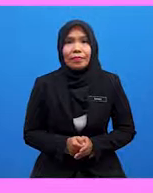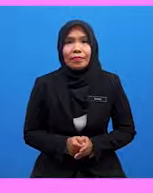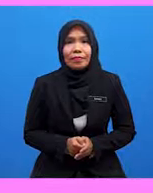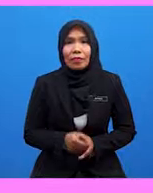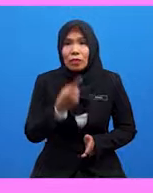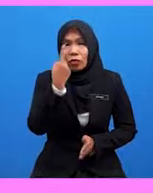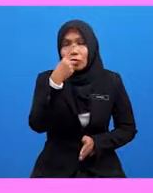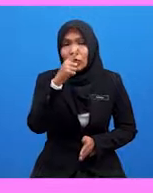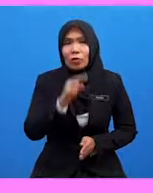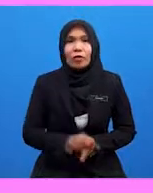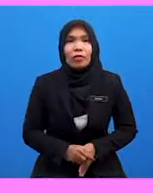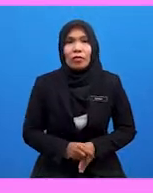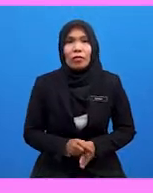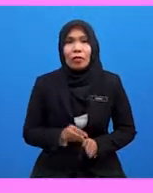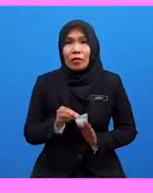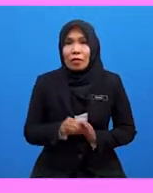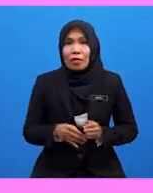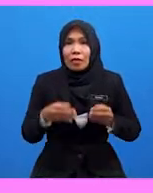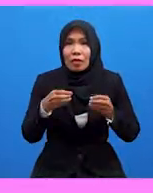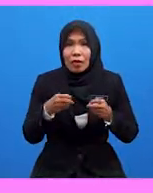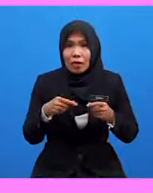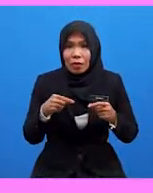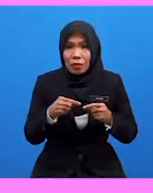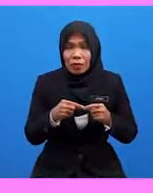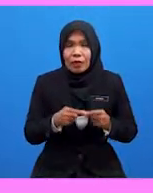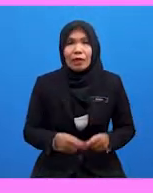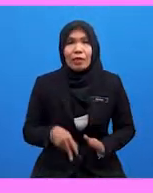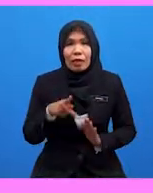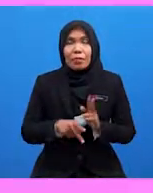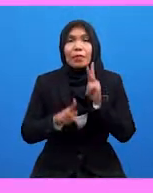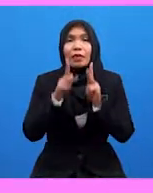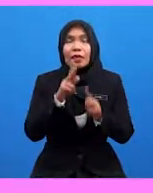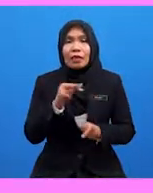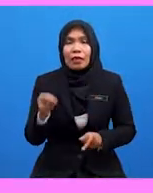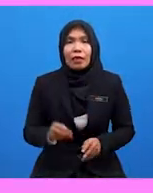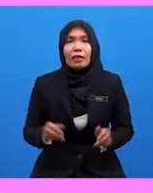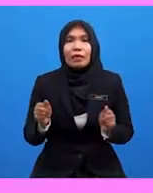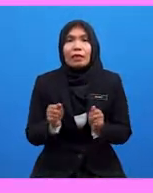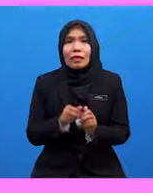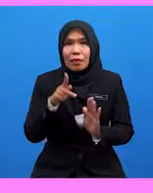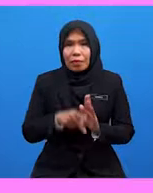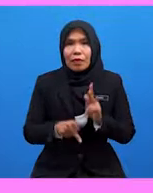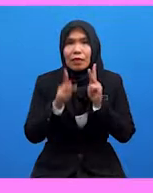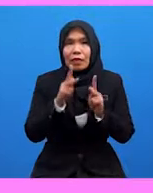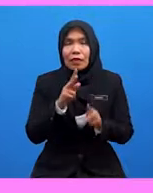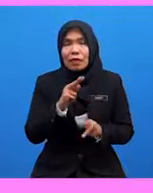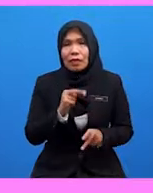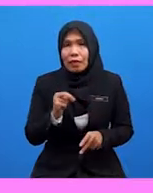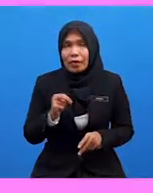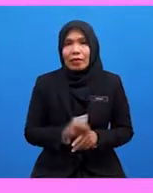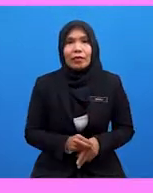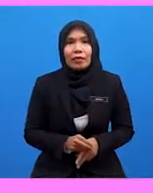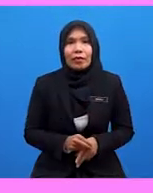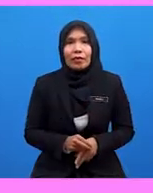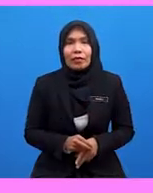adalah untuk menggabungkan perkataan dengan perkataan, frasa dengan frasa dan